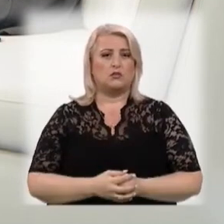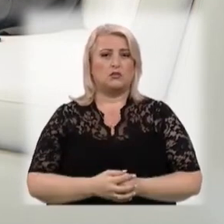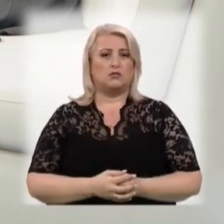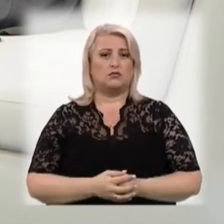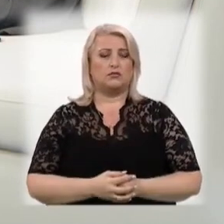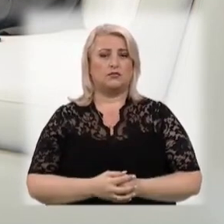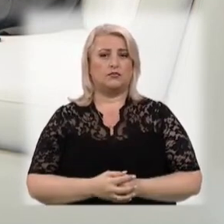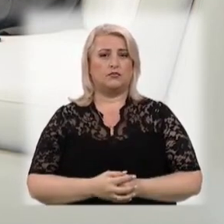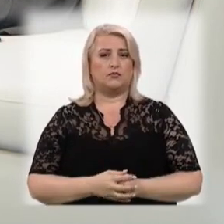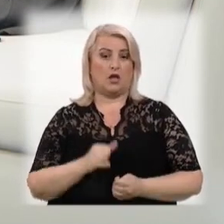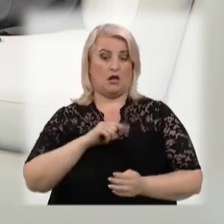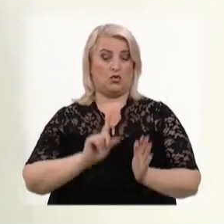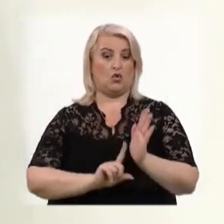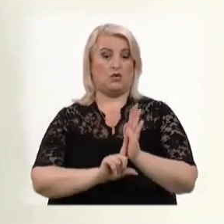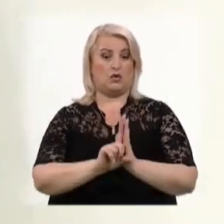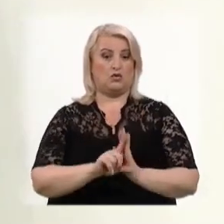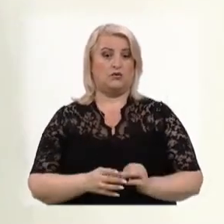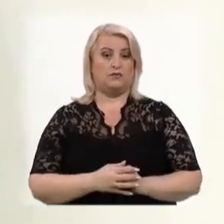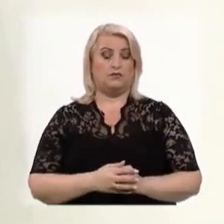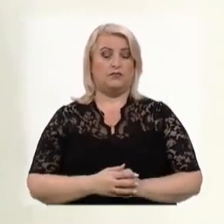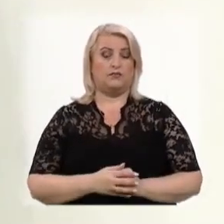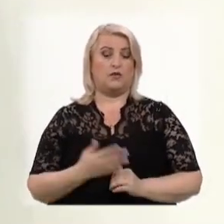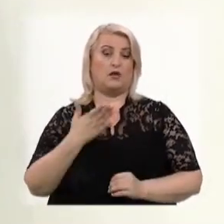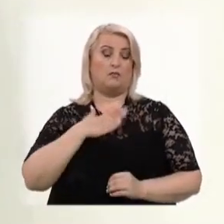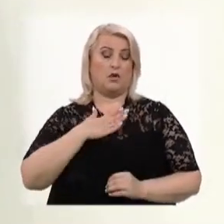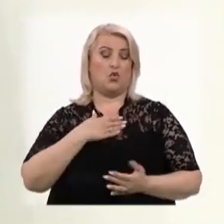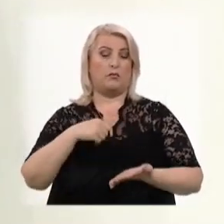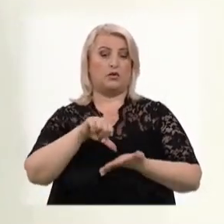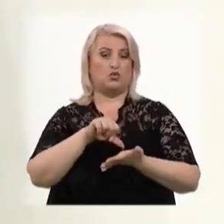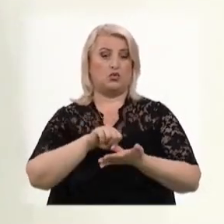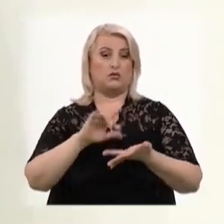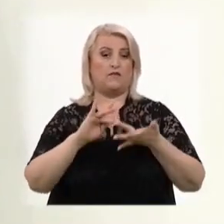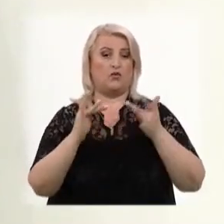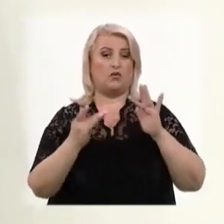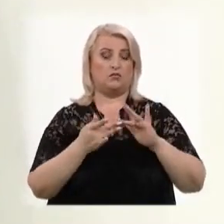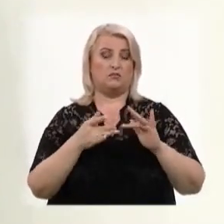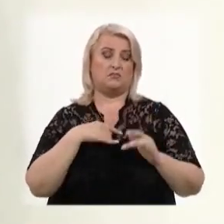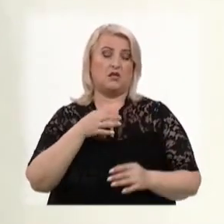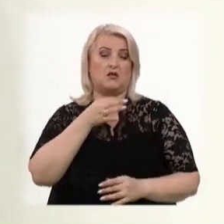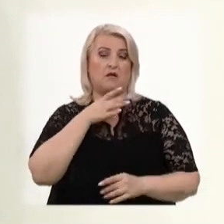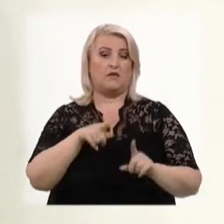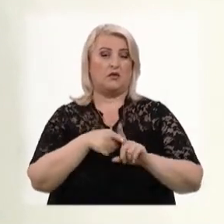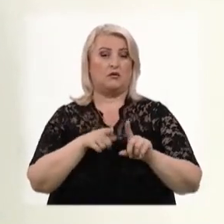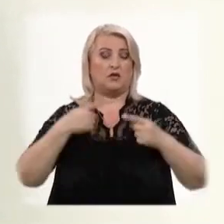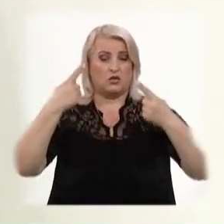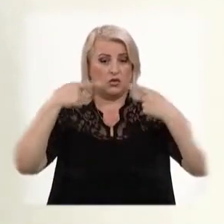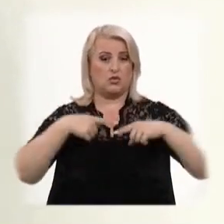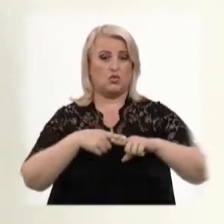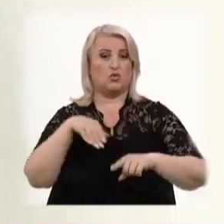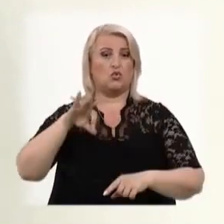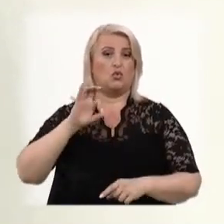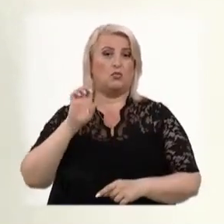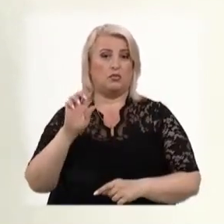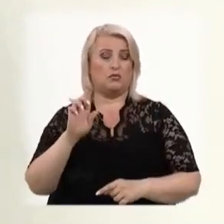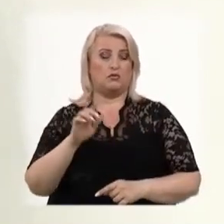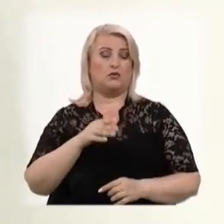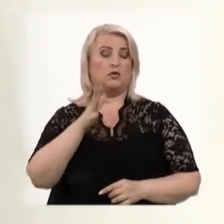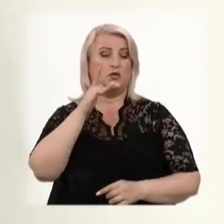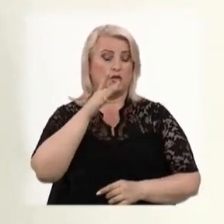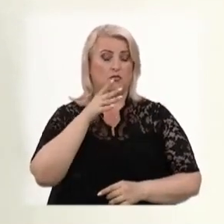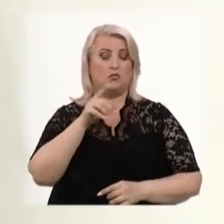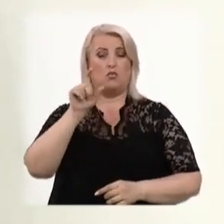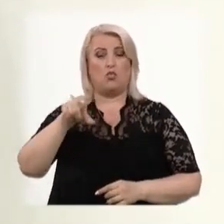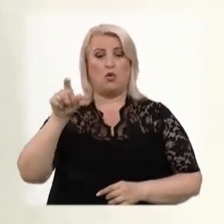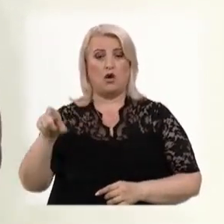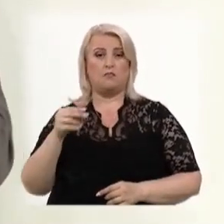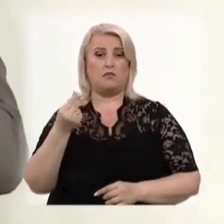sunt la început de cale prezența noastră în online este îmi place așa o formulare tehnica tub timp oameni bani